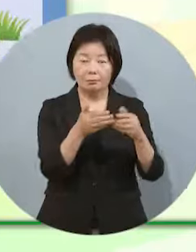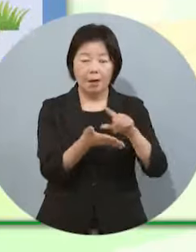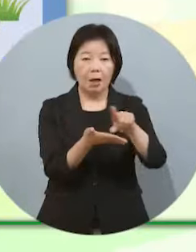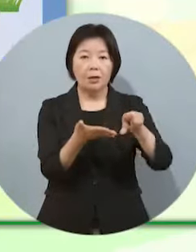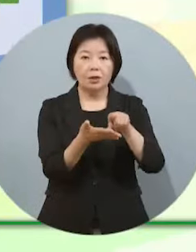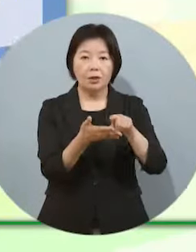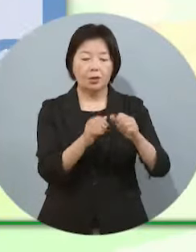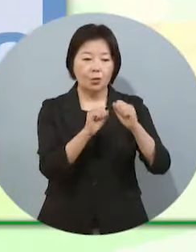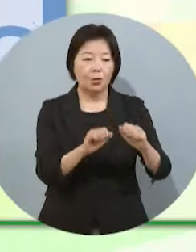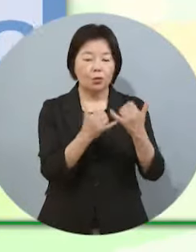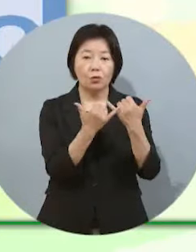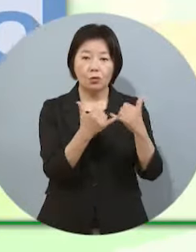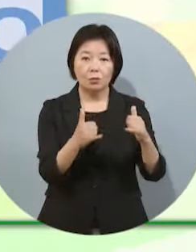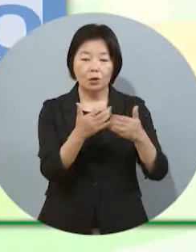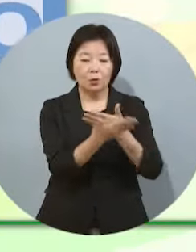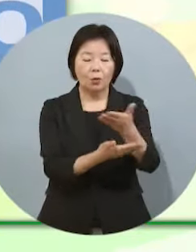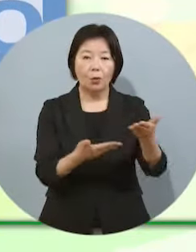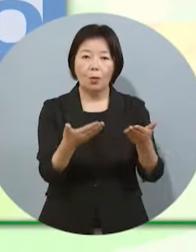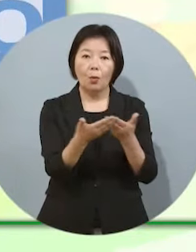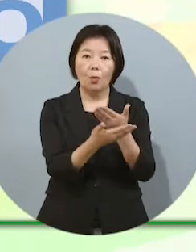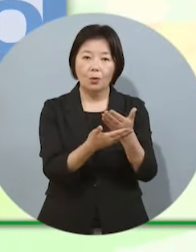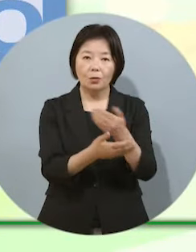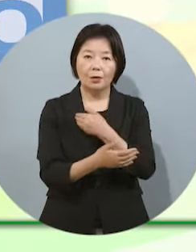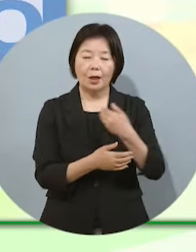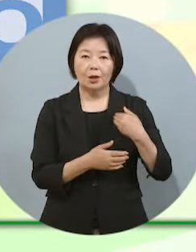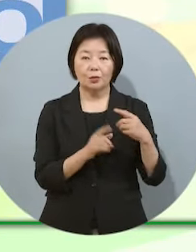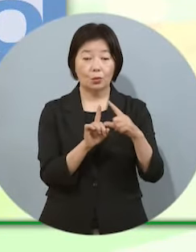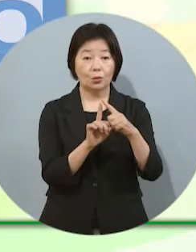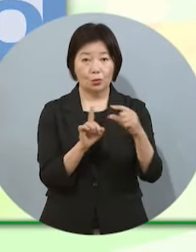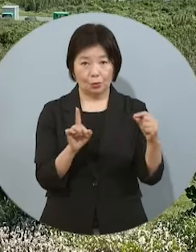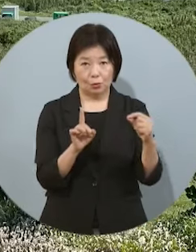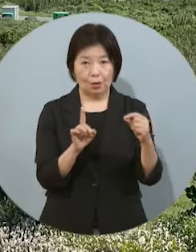住民との交流を行うツアーです。